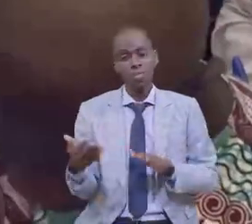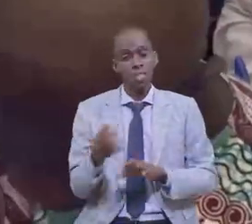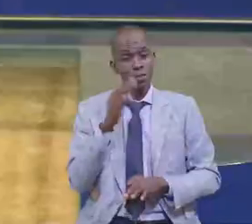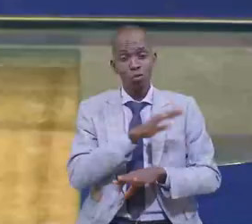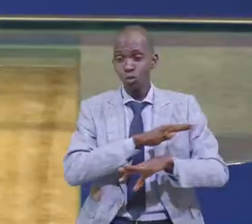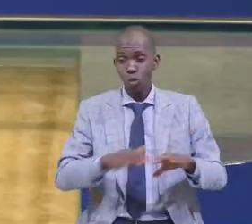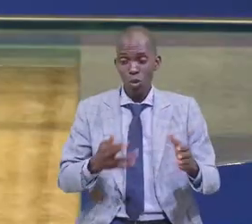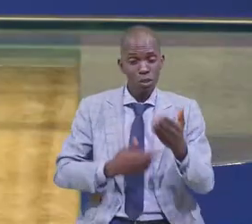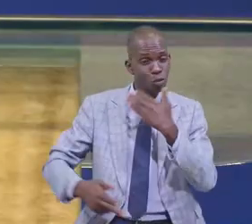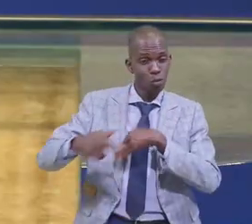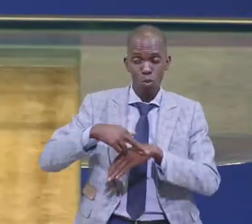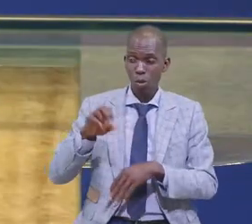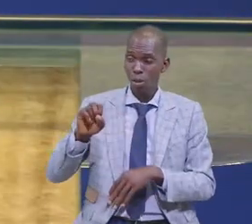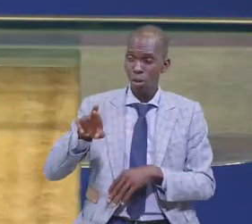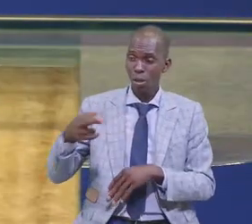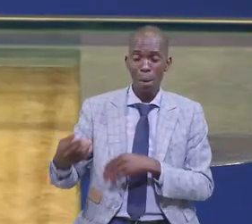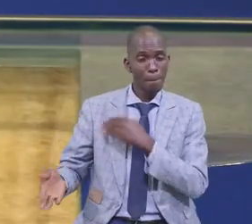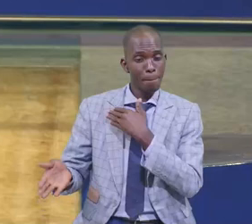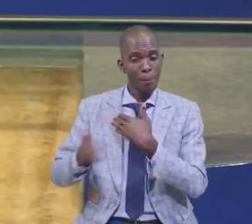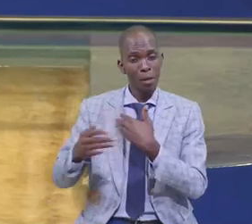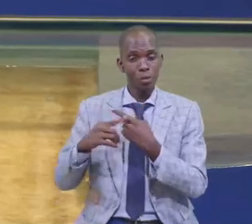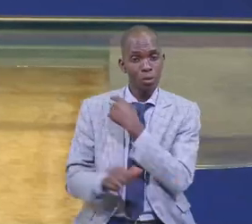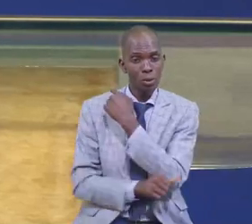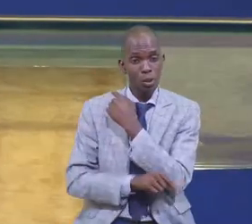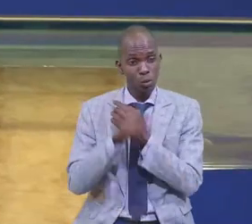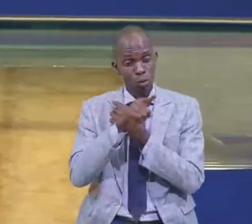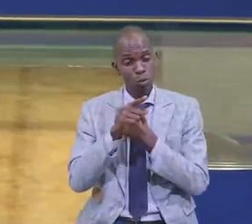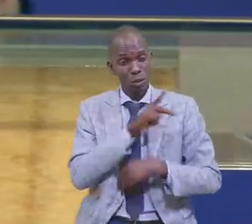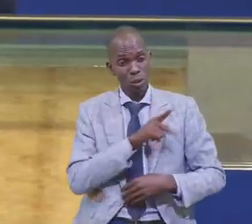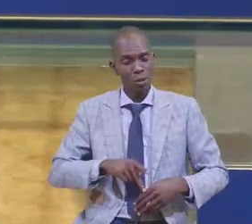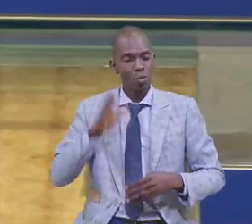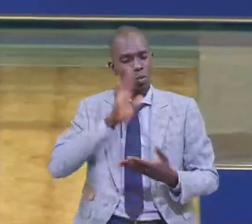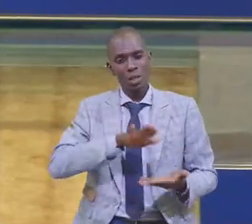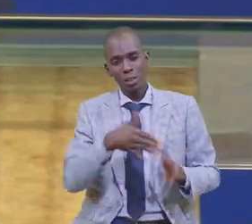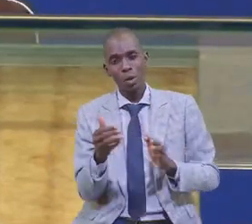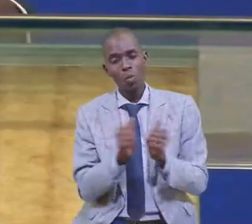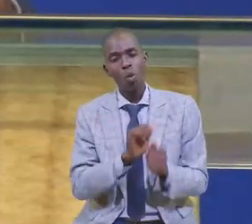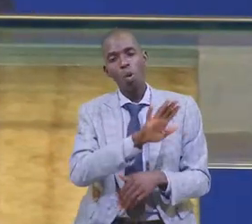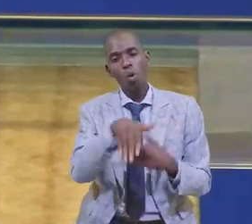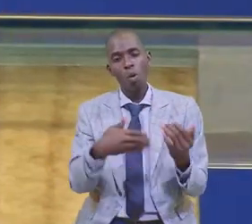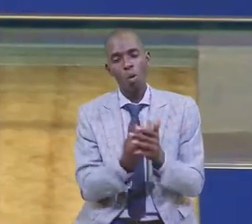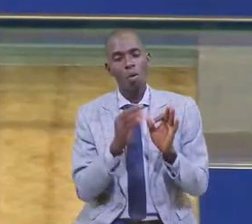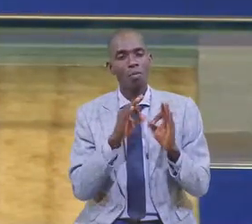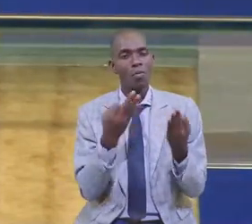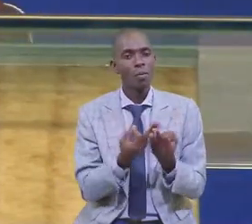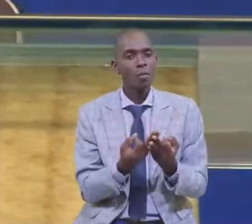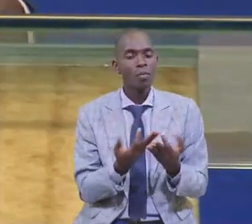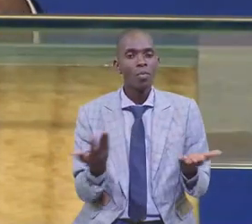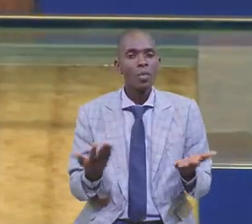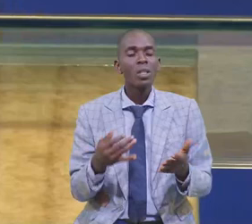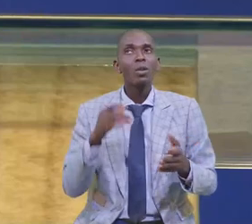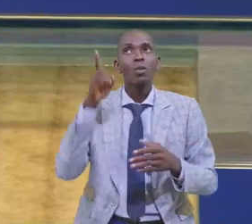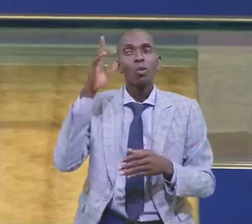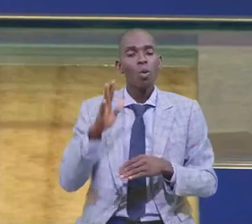Si tu ne lui rends pas la femme, tu vas mourir et tous les gens dans ta maison. Ça, c'est la mort évitable